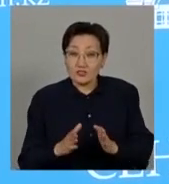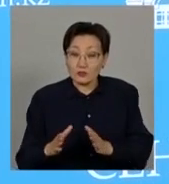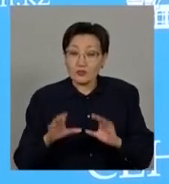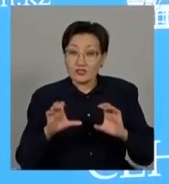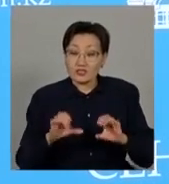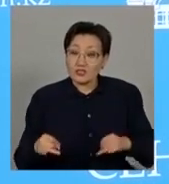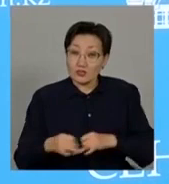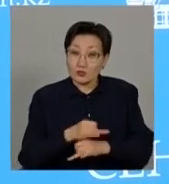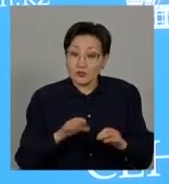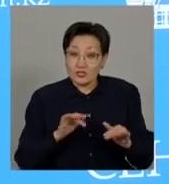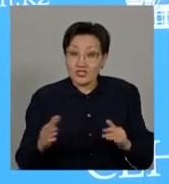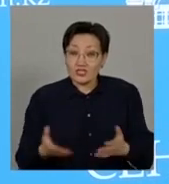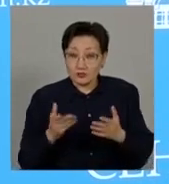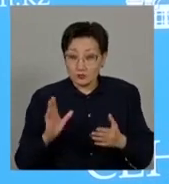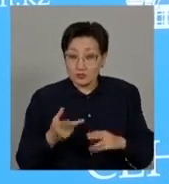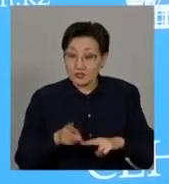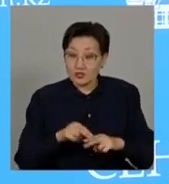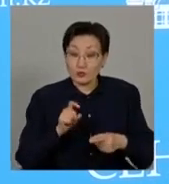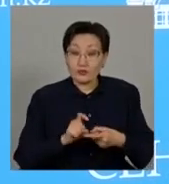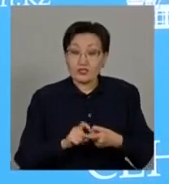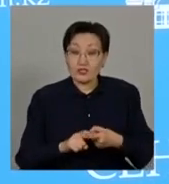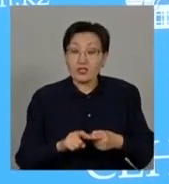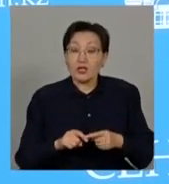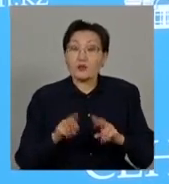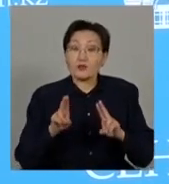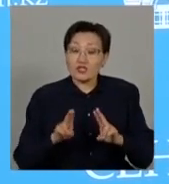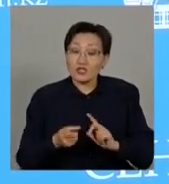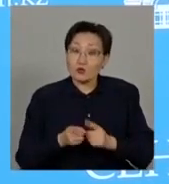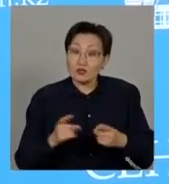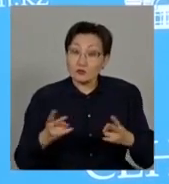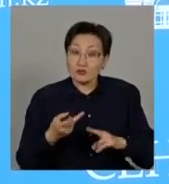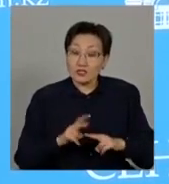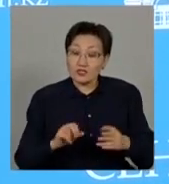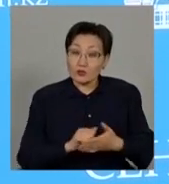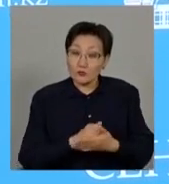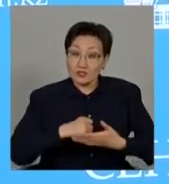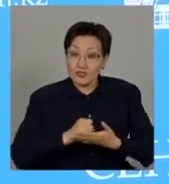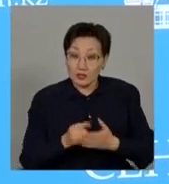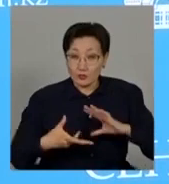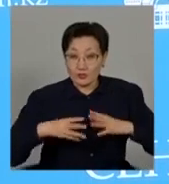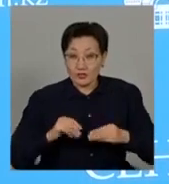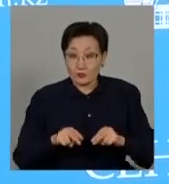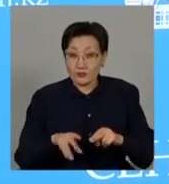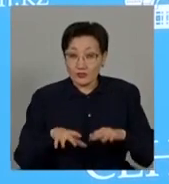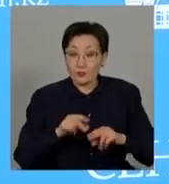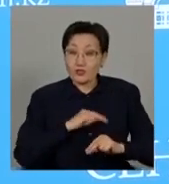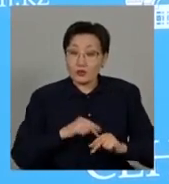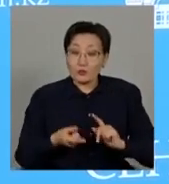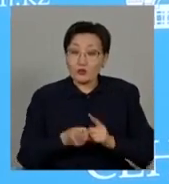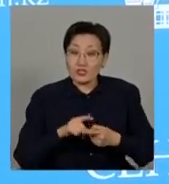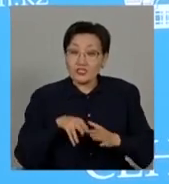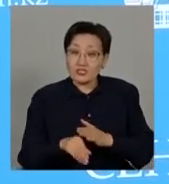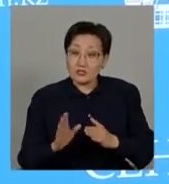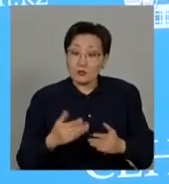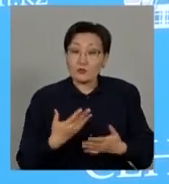Заңдарды қарау процесі де жеңілдетіледі. Осыған байланысты регламент өзгеруі керек. Осы құжатты қабылдау нәтижесінде парламент жұмысына өзгерістер